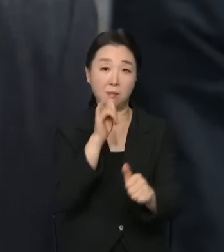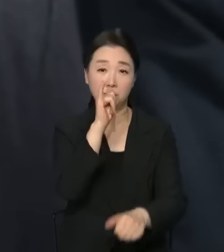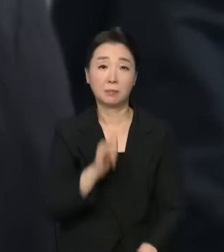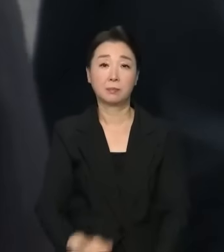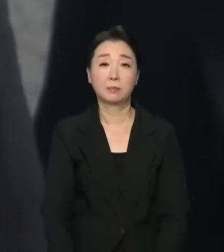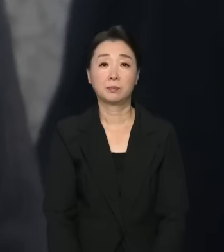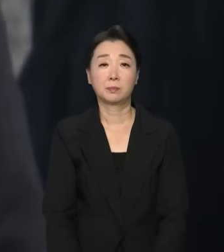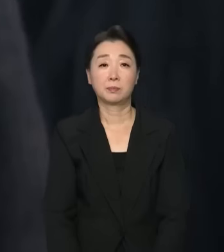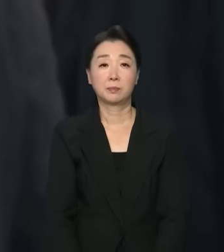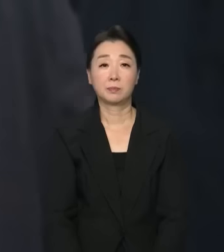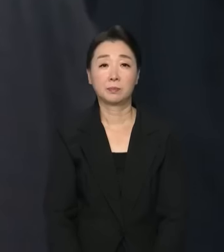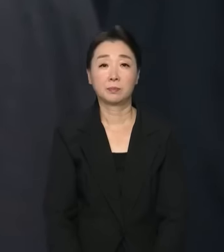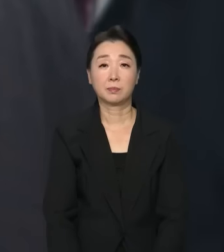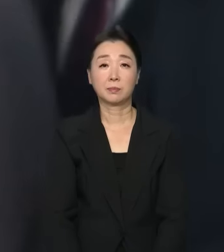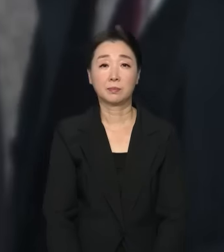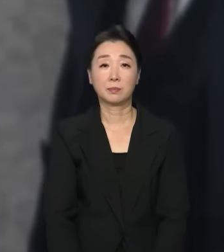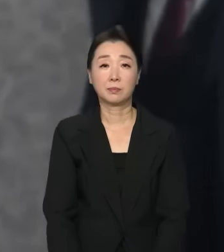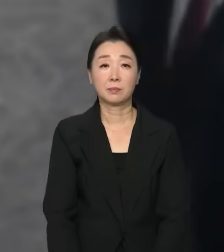JTBC 이재승입니다.